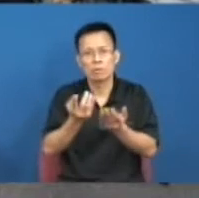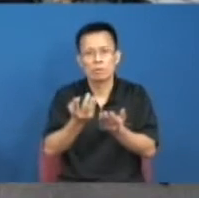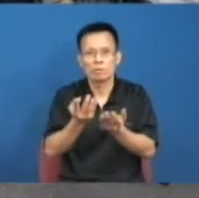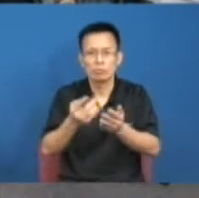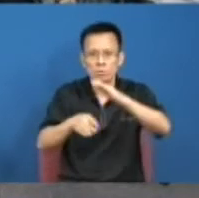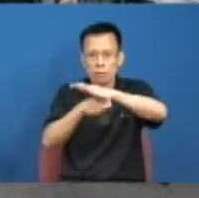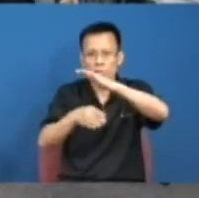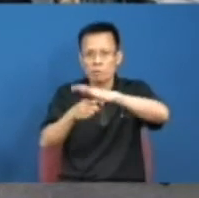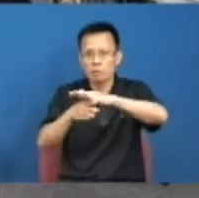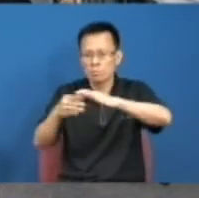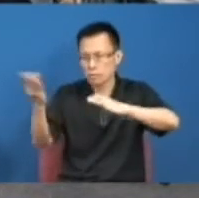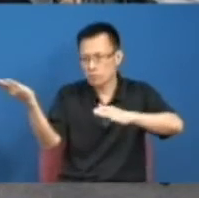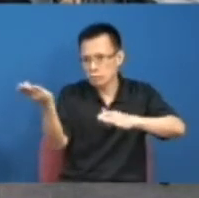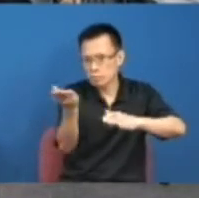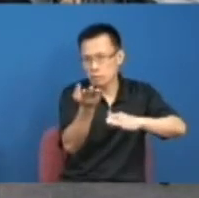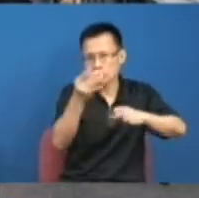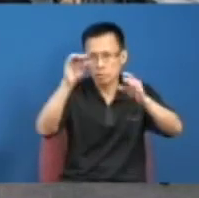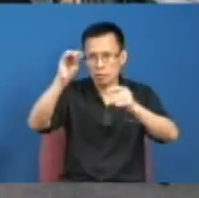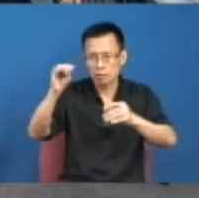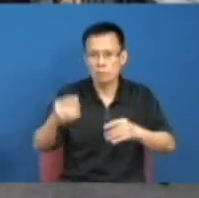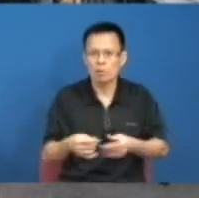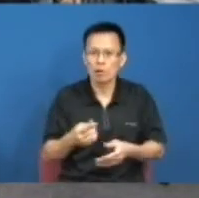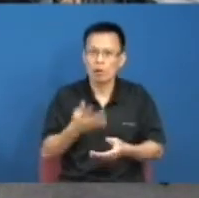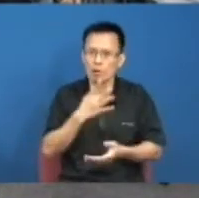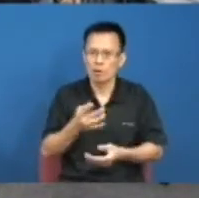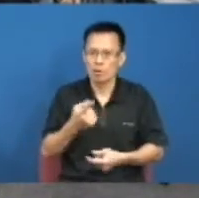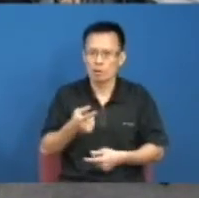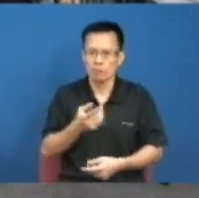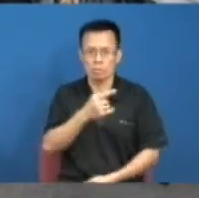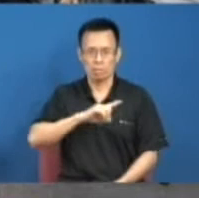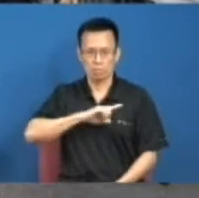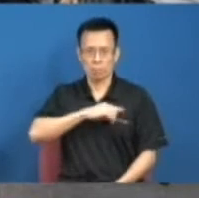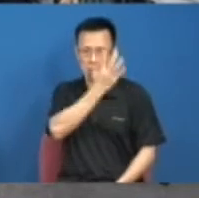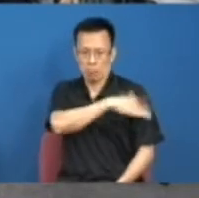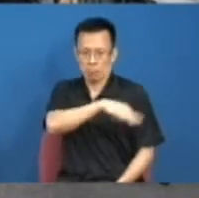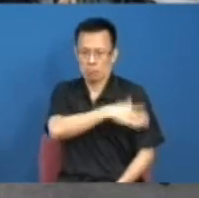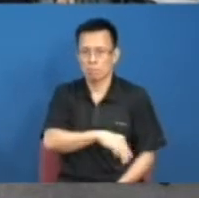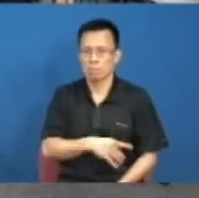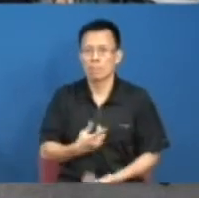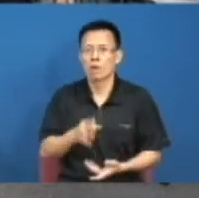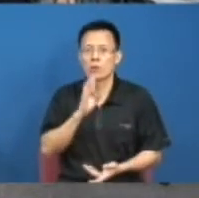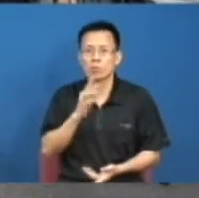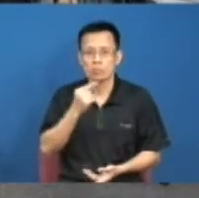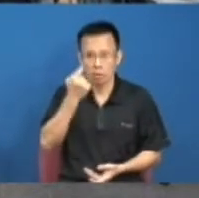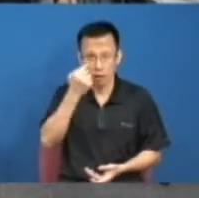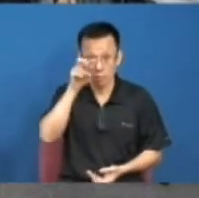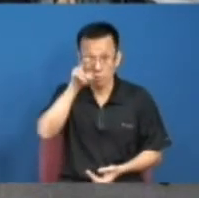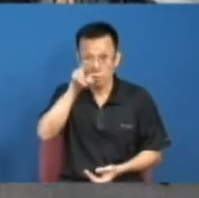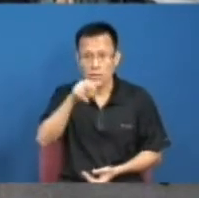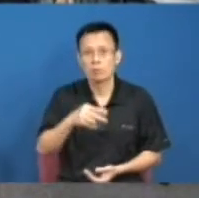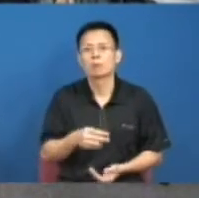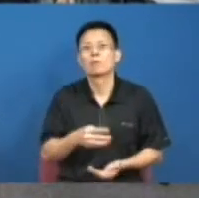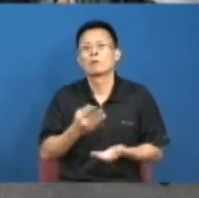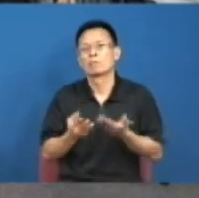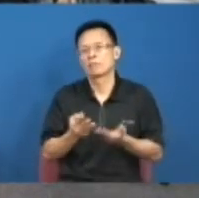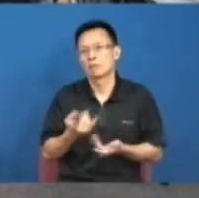咧？咁或者外牆咧，梗係話唔係自己嘅啦，好多時。咁但係如果你用目視或者其他，即係會唔會有好